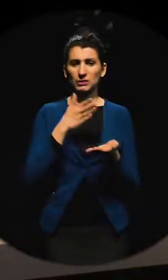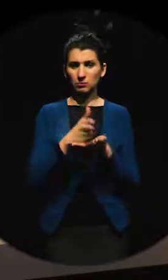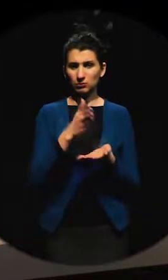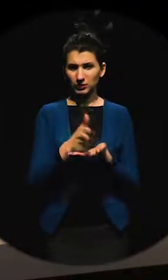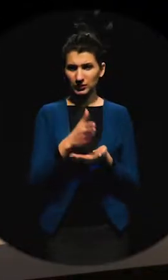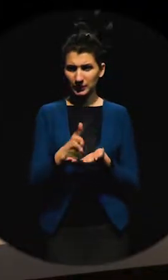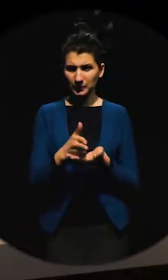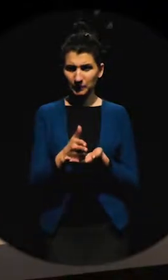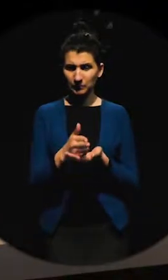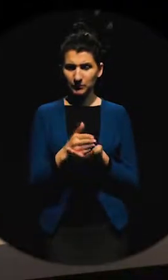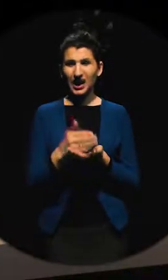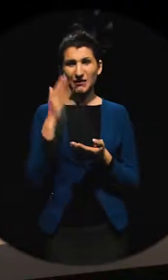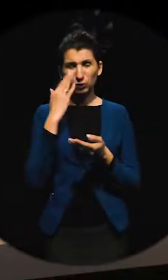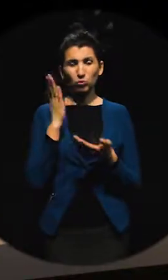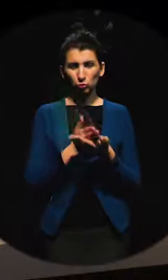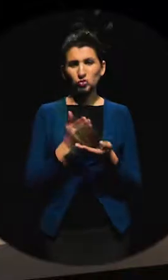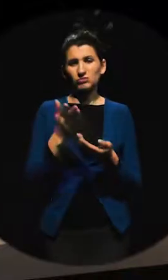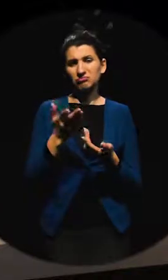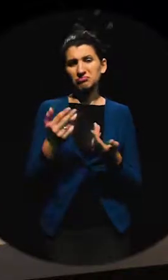do której niejako systemowo